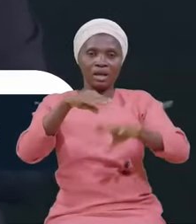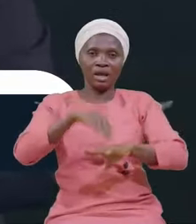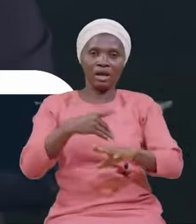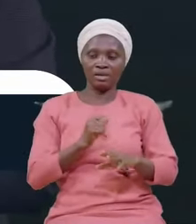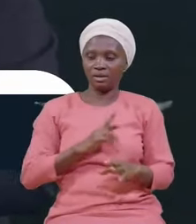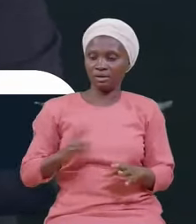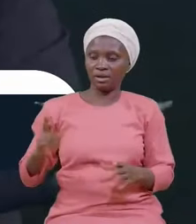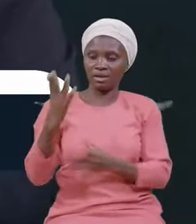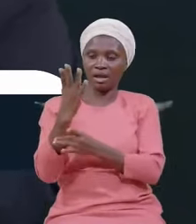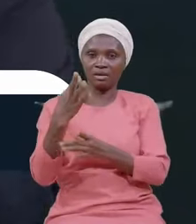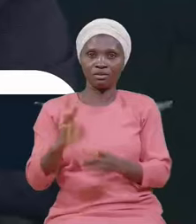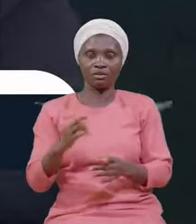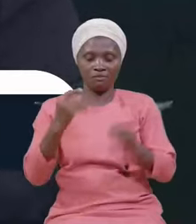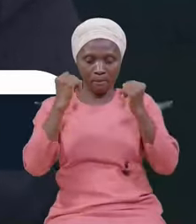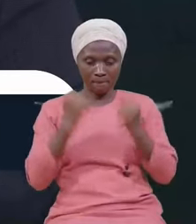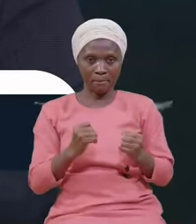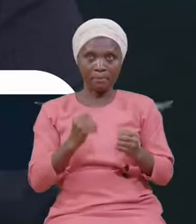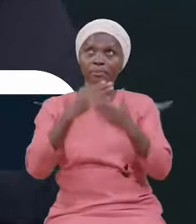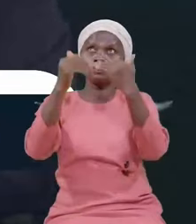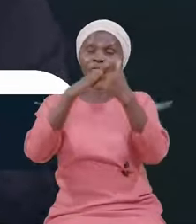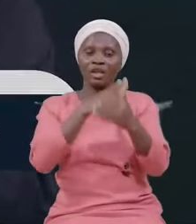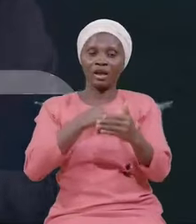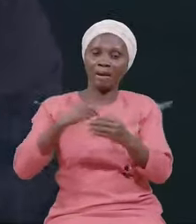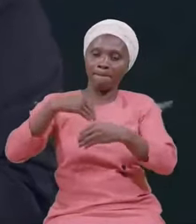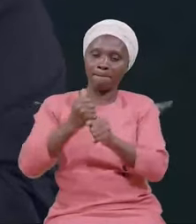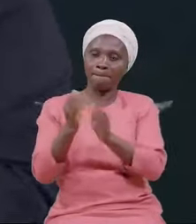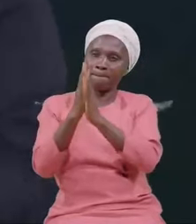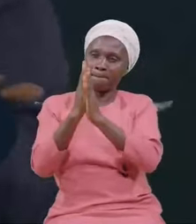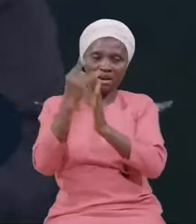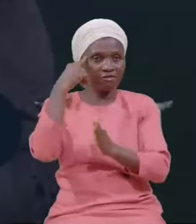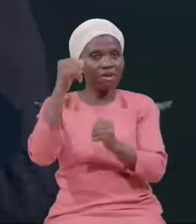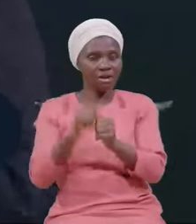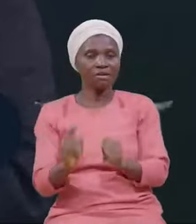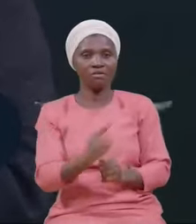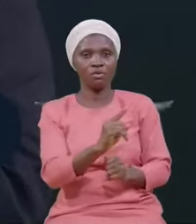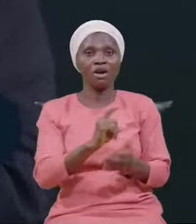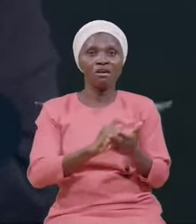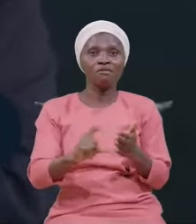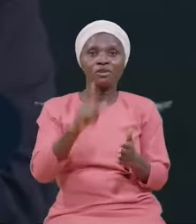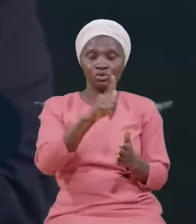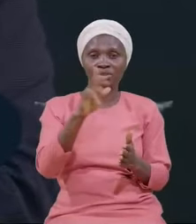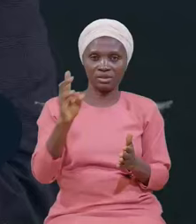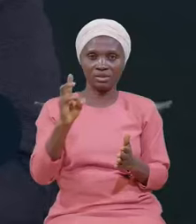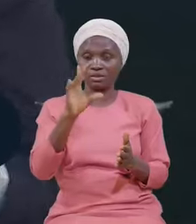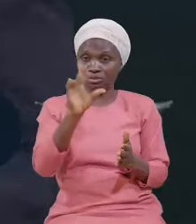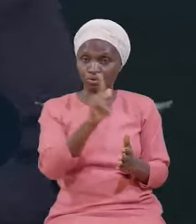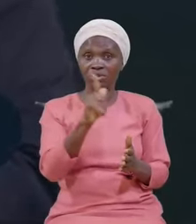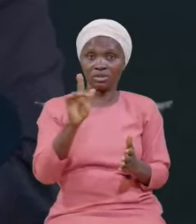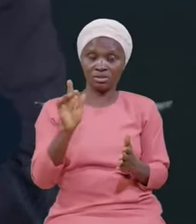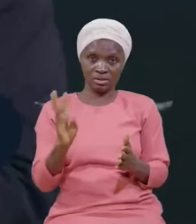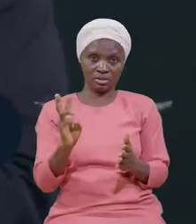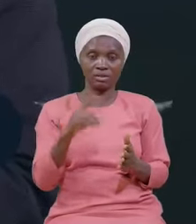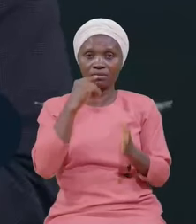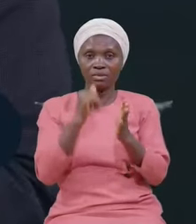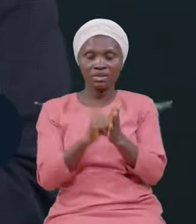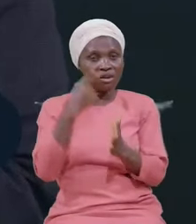maintenant, et il est assis à la droite de la majesté, et il intercède pour chacun. Verset